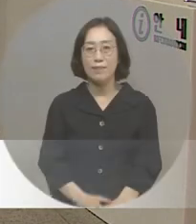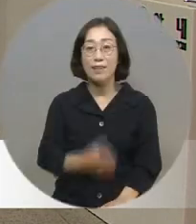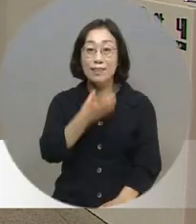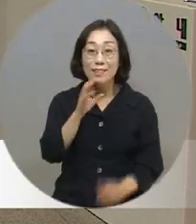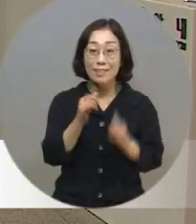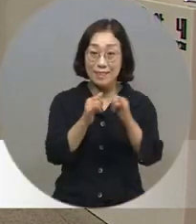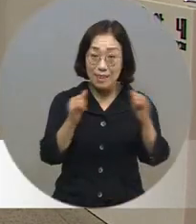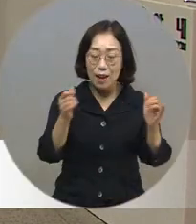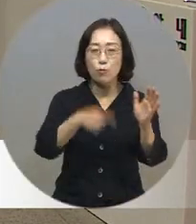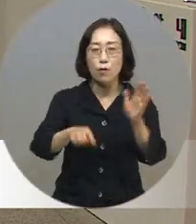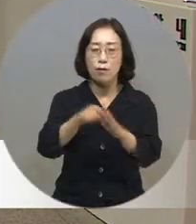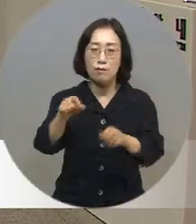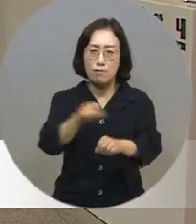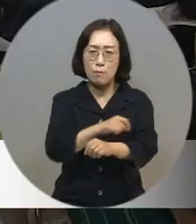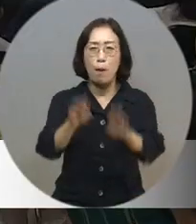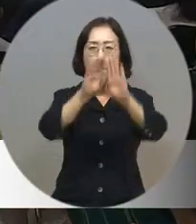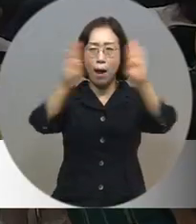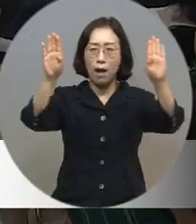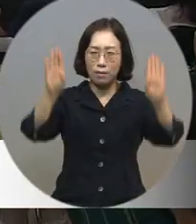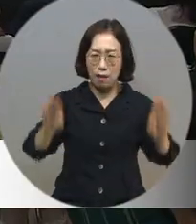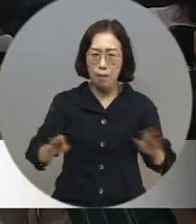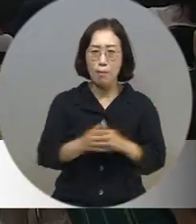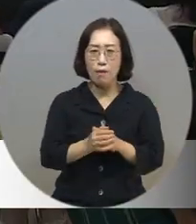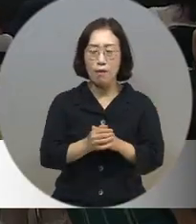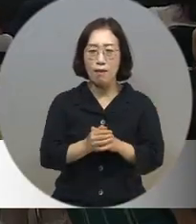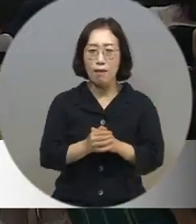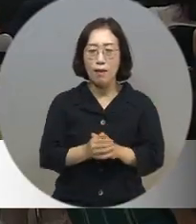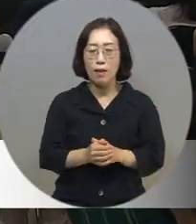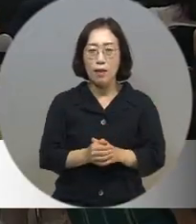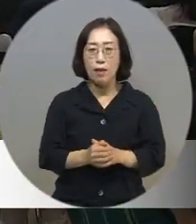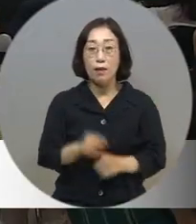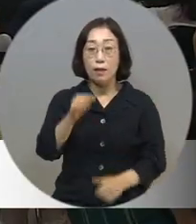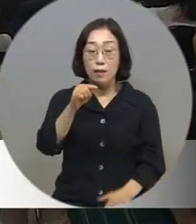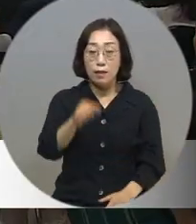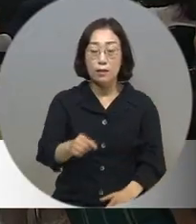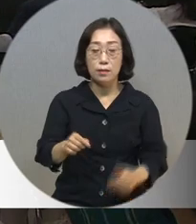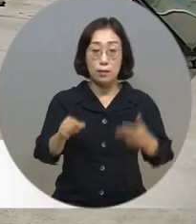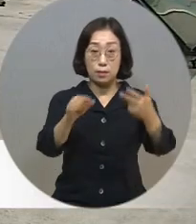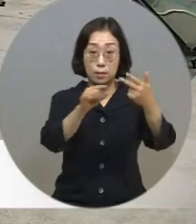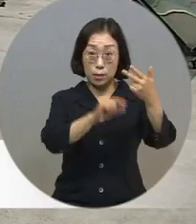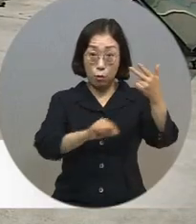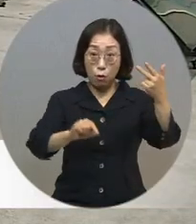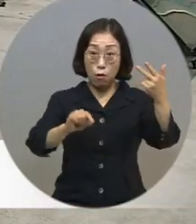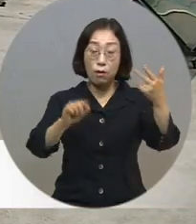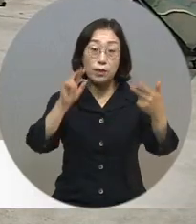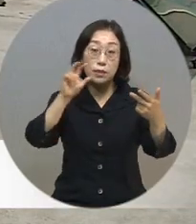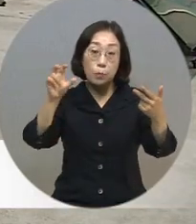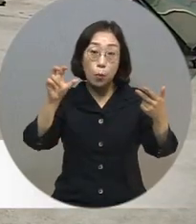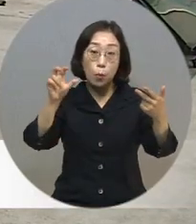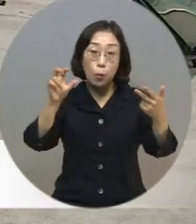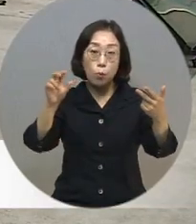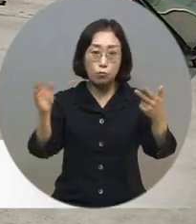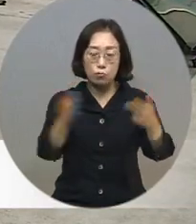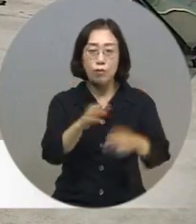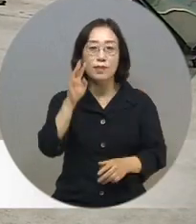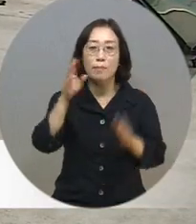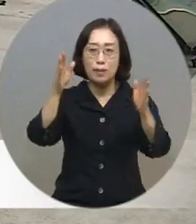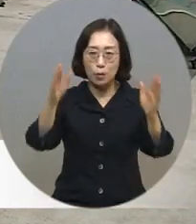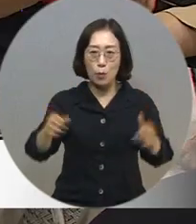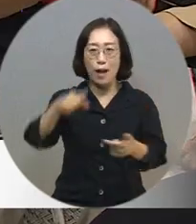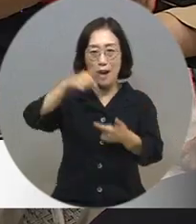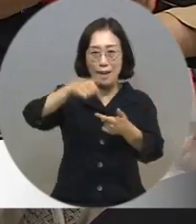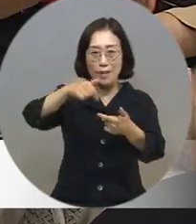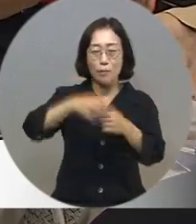시니어들을 위한 특별한 박람회인 더 라이프스타일 박람회 2024가 지난 25일부터 27일까지 3일간 서울